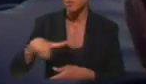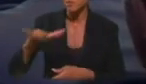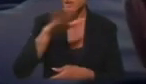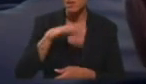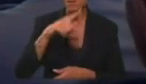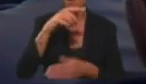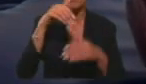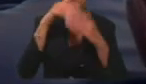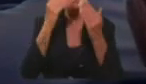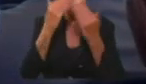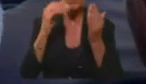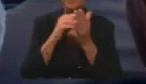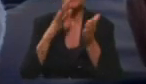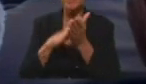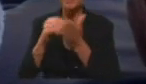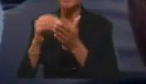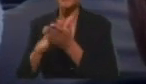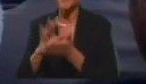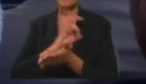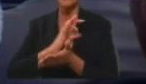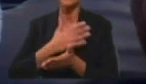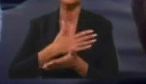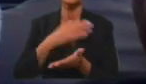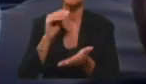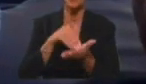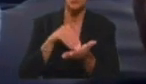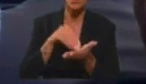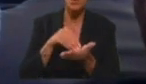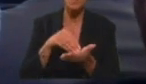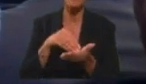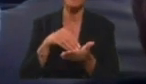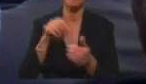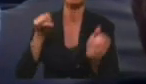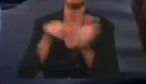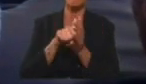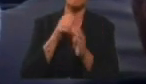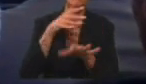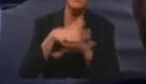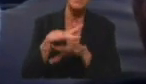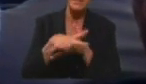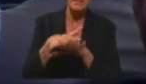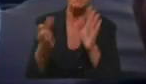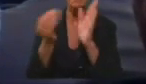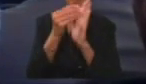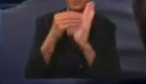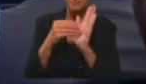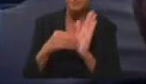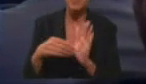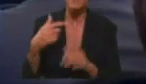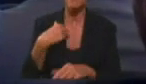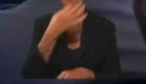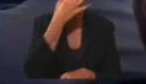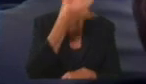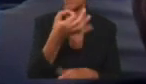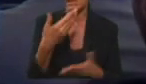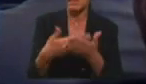dzielnie przypisywał te rozkłady jazdy na własne potrzeby, tak, wklepywał je w system, no to się zapytałem, no, dlaczego ten sąsiedni